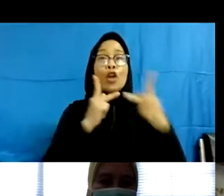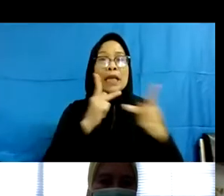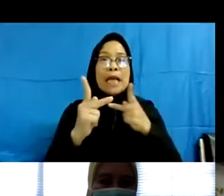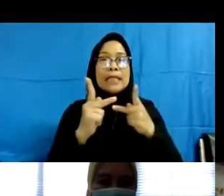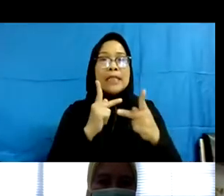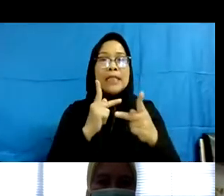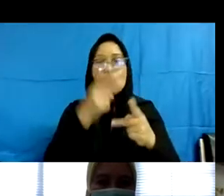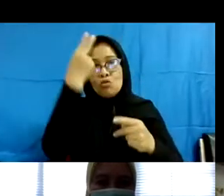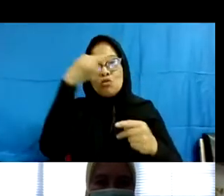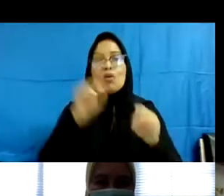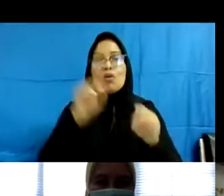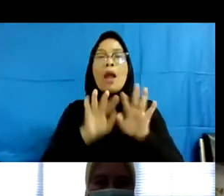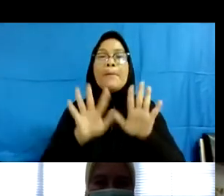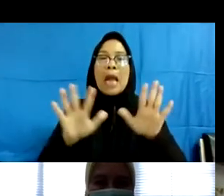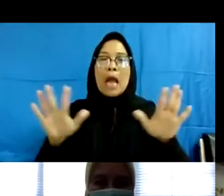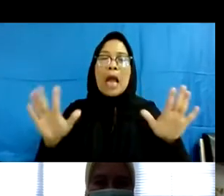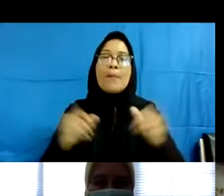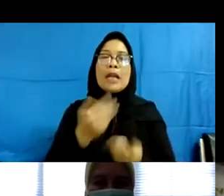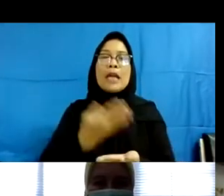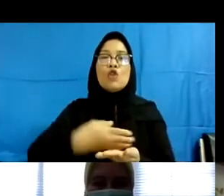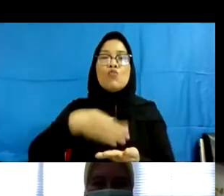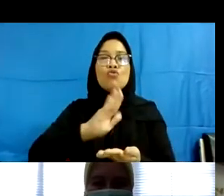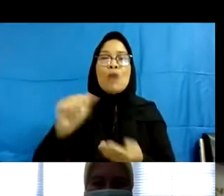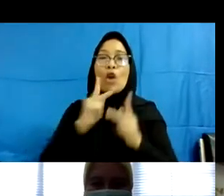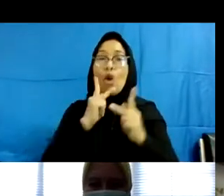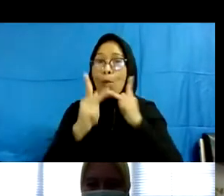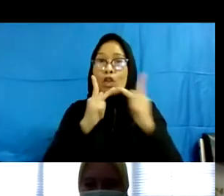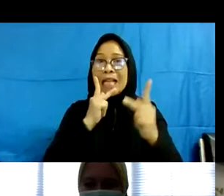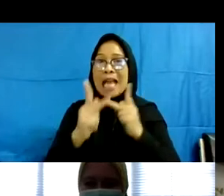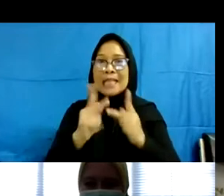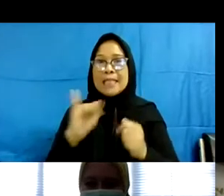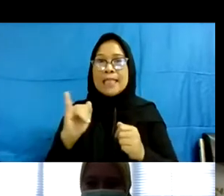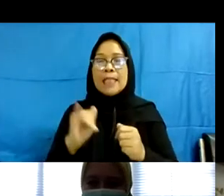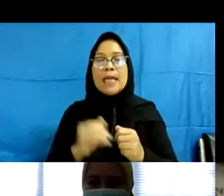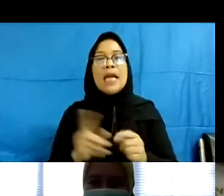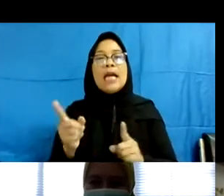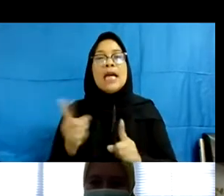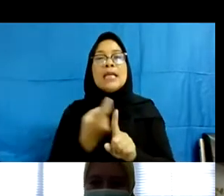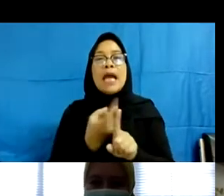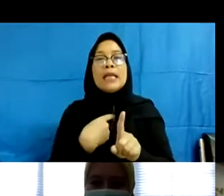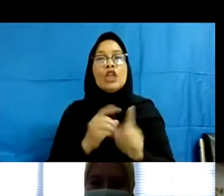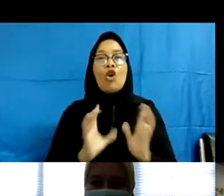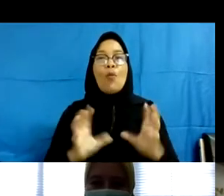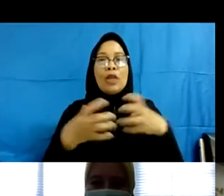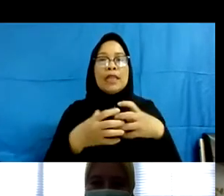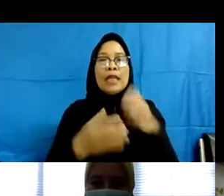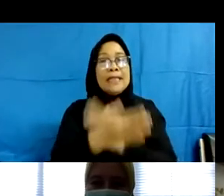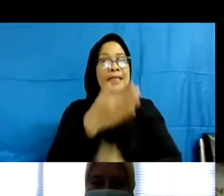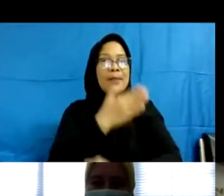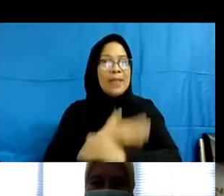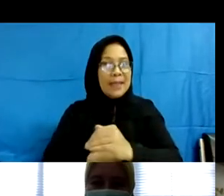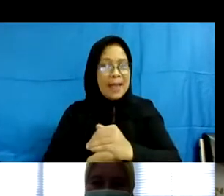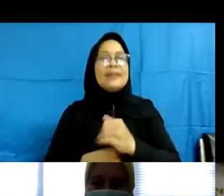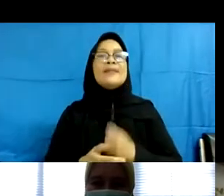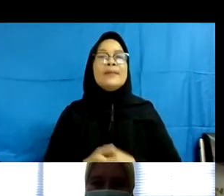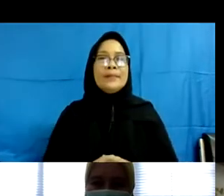perwujudan keberagaman kebutuhan komunikasi dari komunitas penyandang disabilitas. Itu